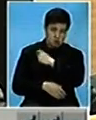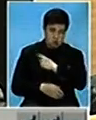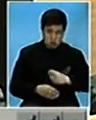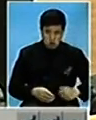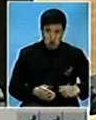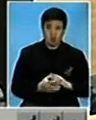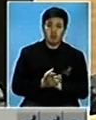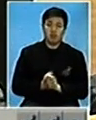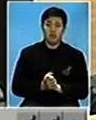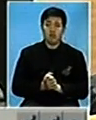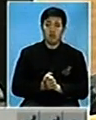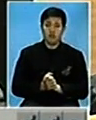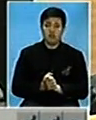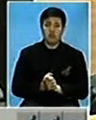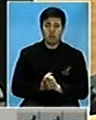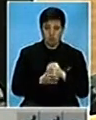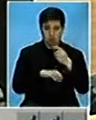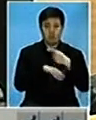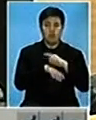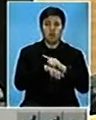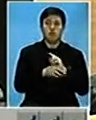วท่านประธานครับ